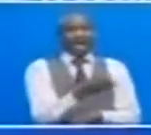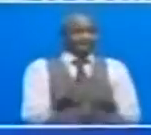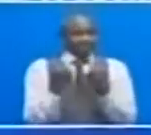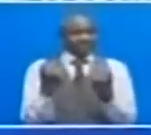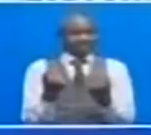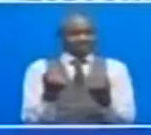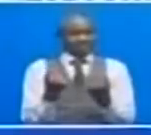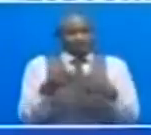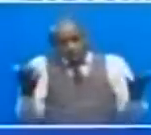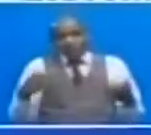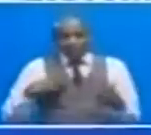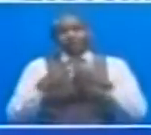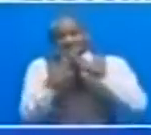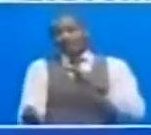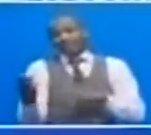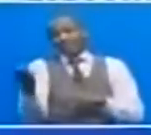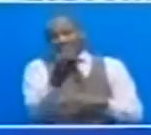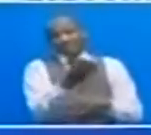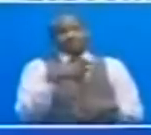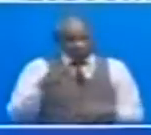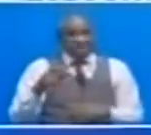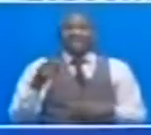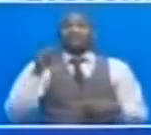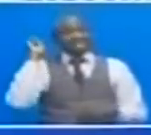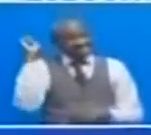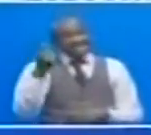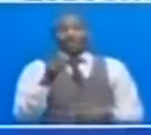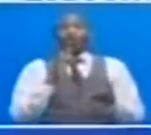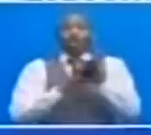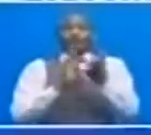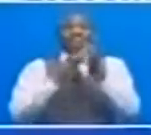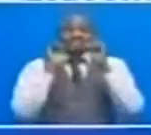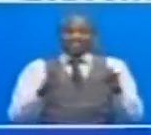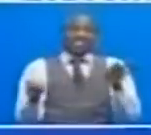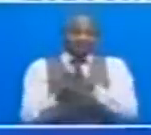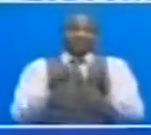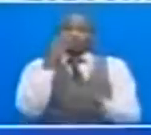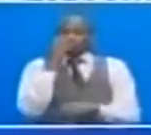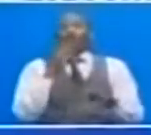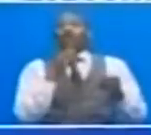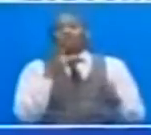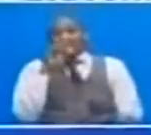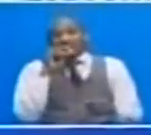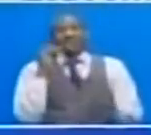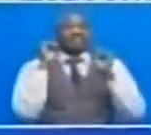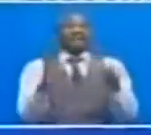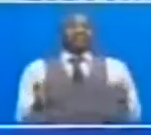au watu kupotea humsikii rais wala naibu wake kufungua mdomo.